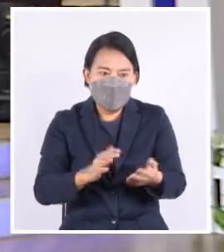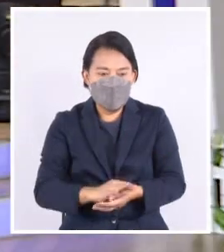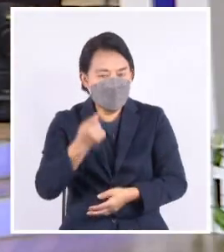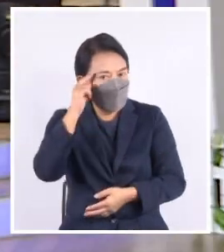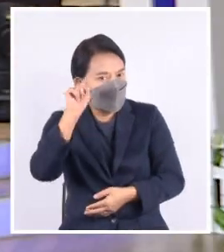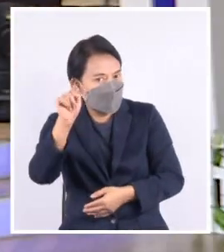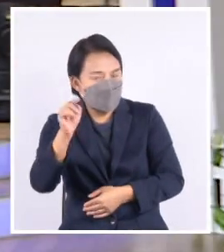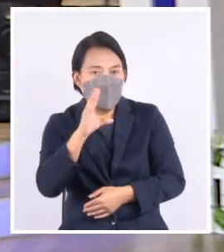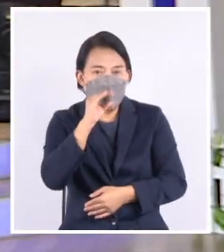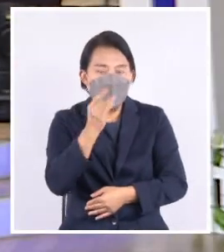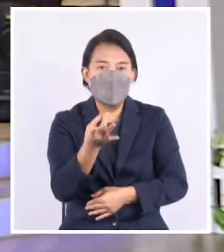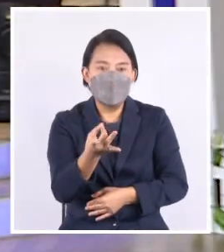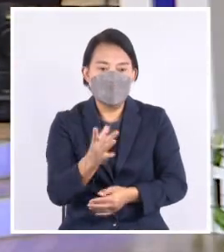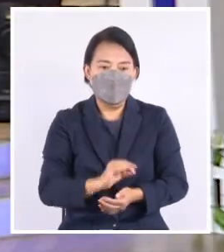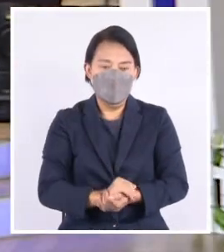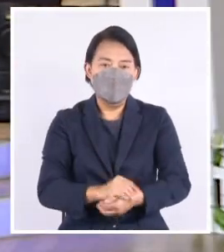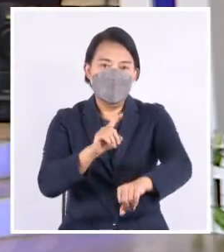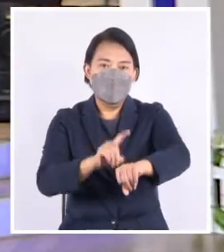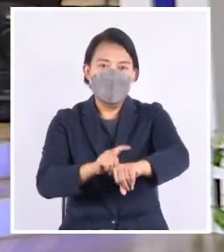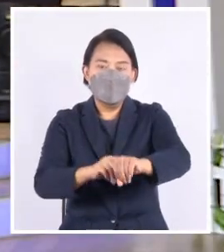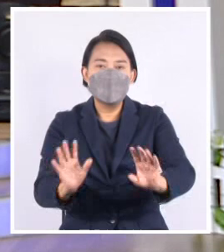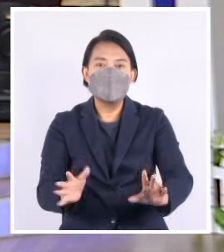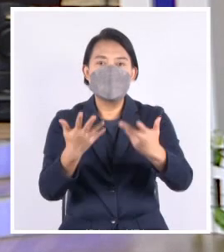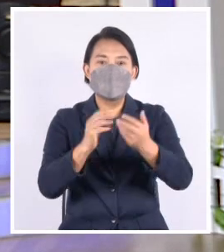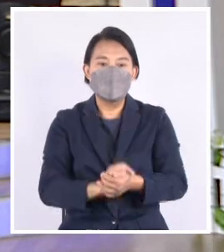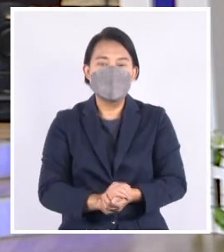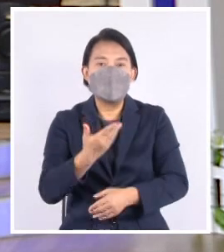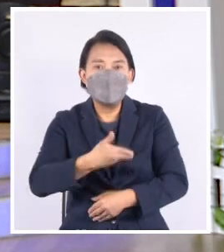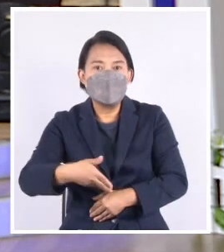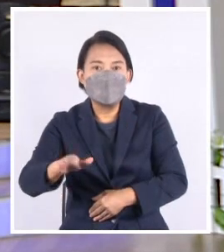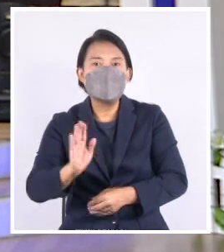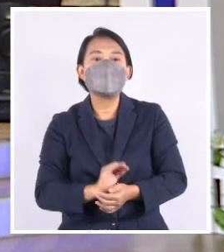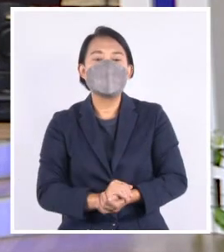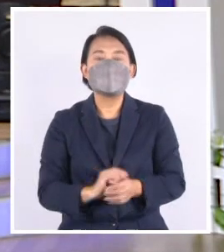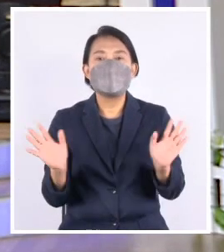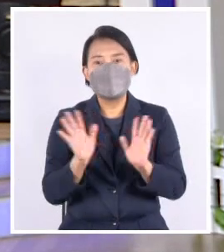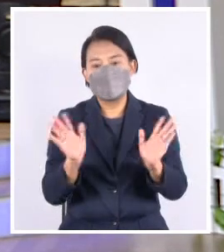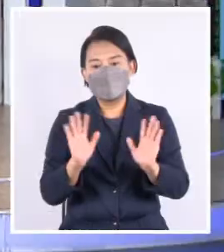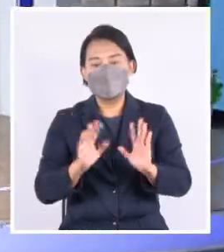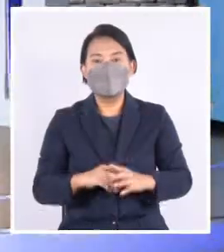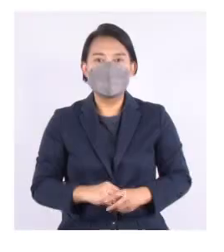าพูดว่ายังไงเนาะหมดเวลาของอากาศบ้านเราแล้วนะคะลาคุณผู้ชมไปก่อนบ๊ายบายค่ะ